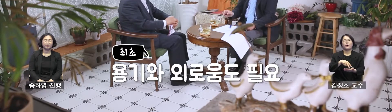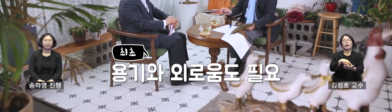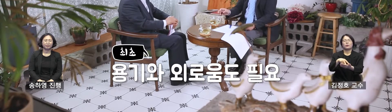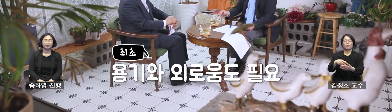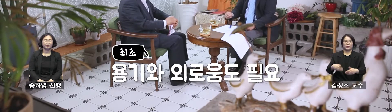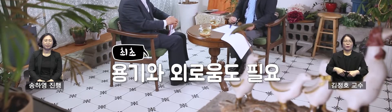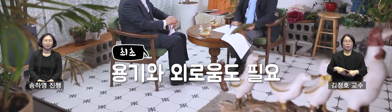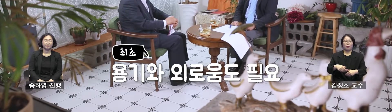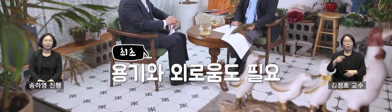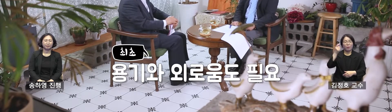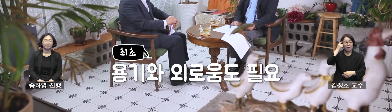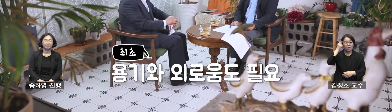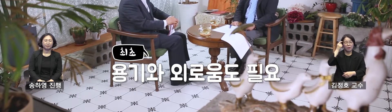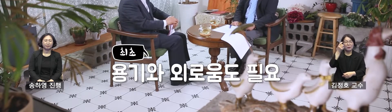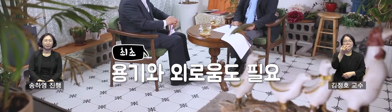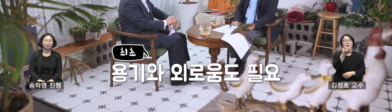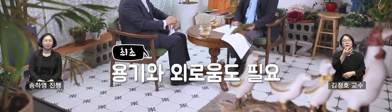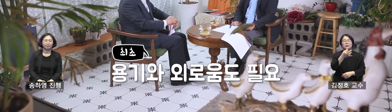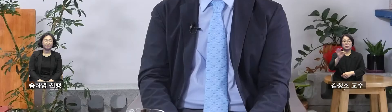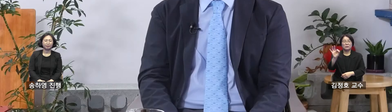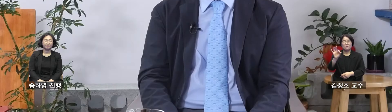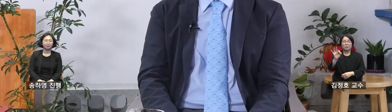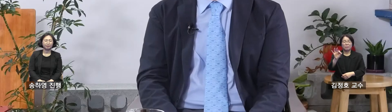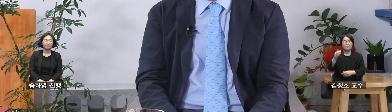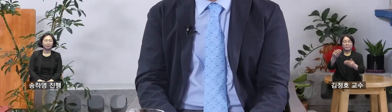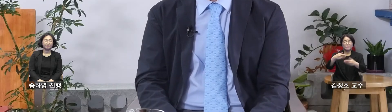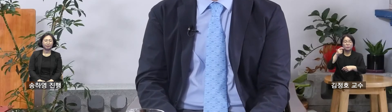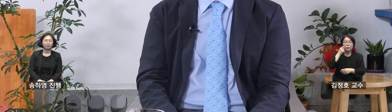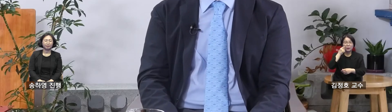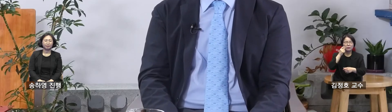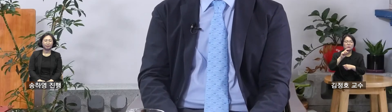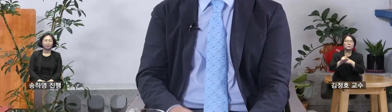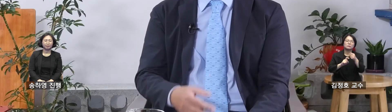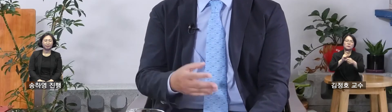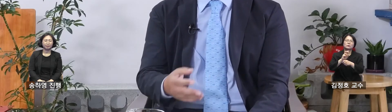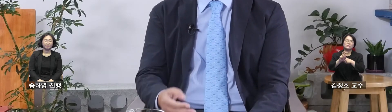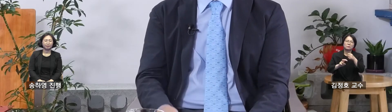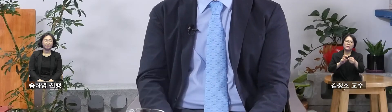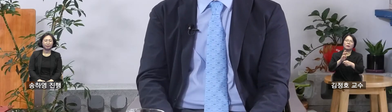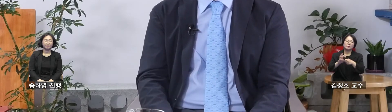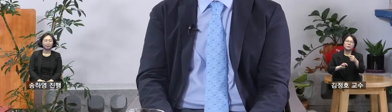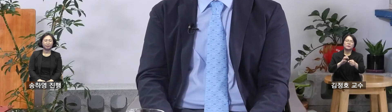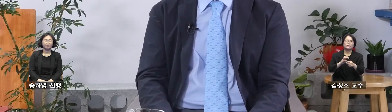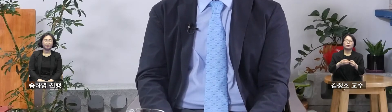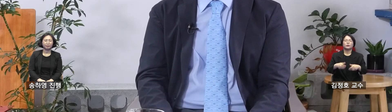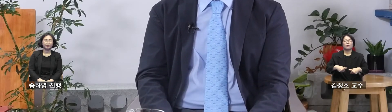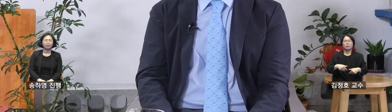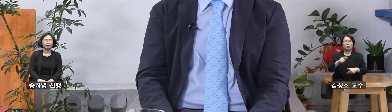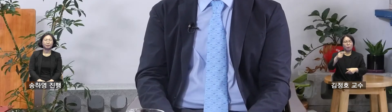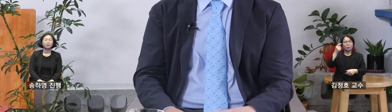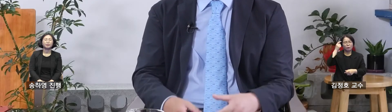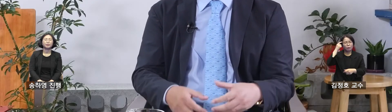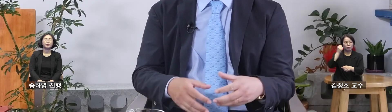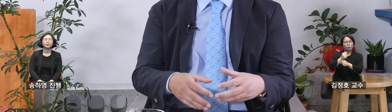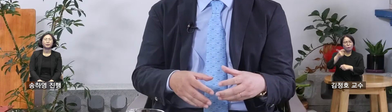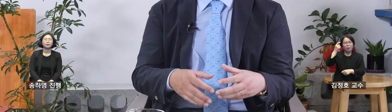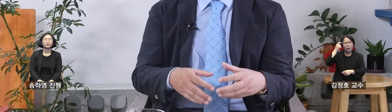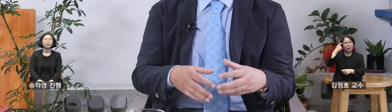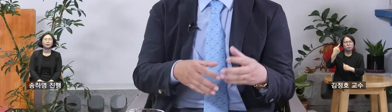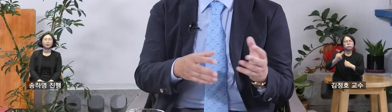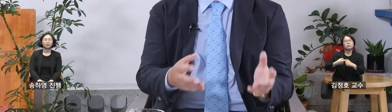보면 인정을 못하는 과정이 10년에서 30년, 저런 연구 왜 하지? 저거 안 될 연구인데, 아니면